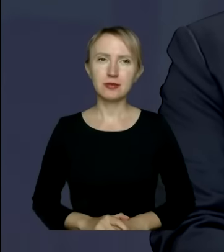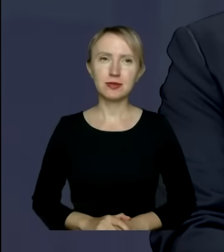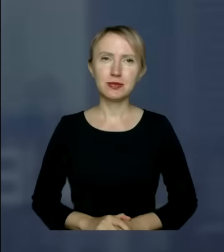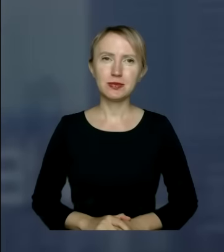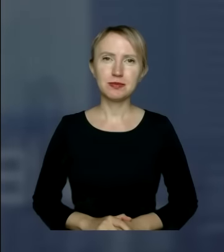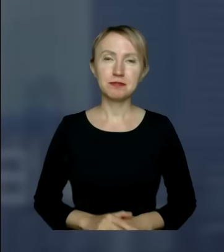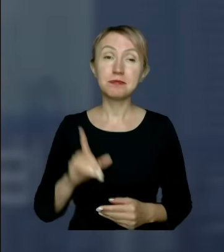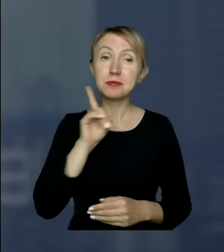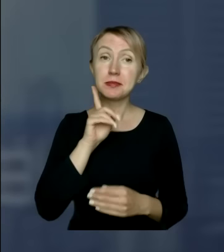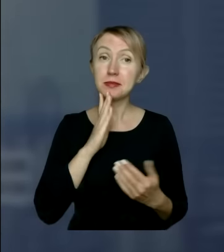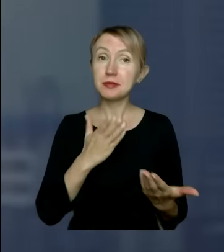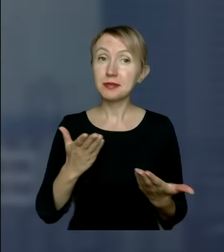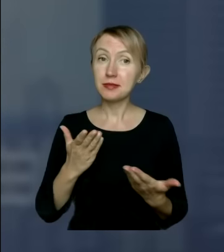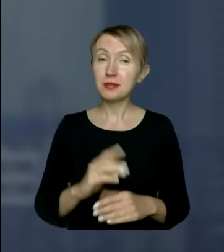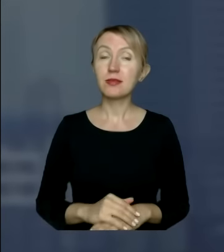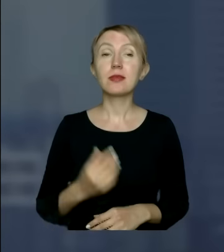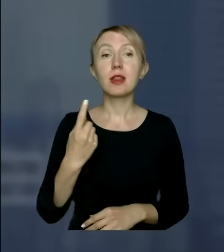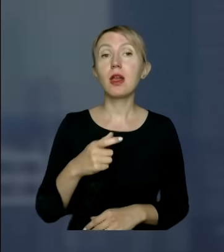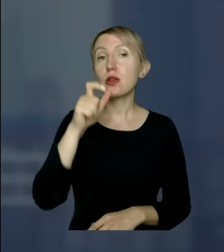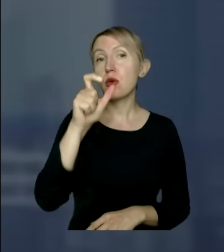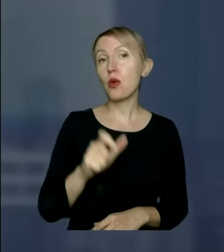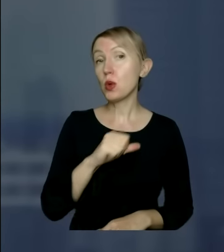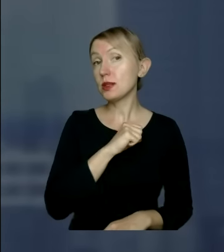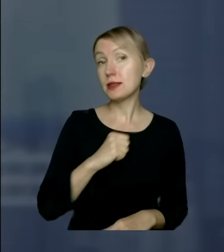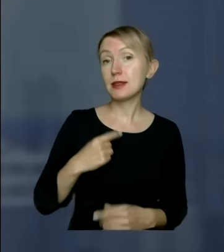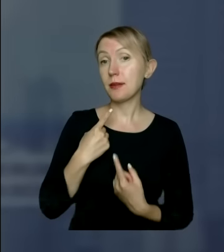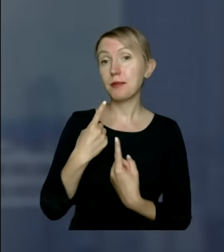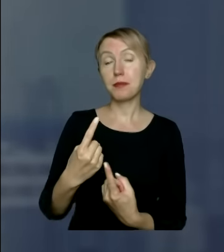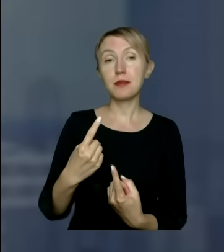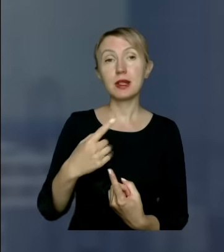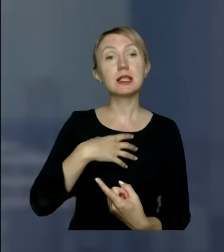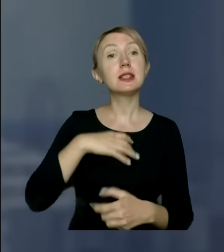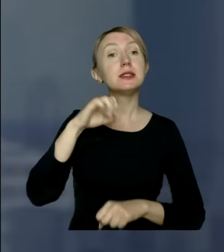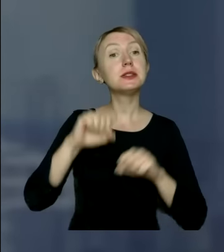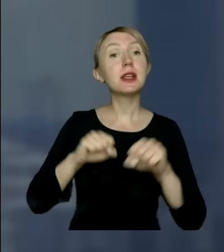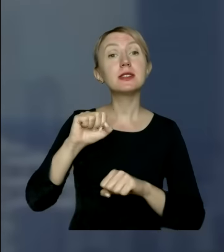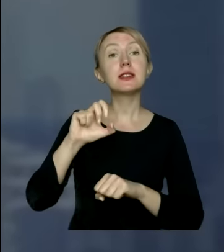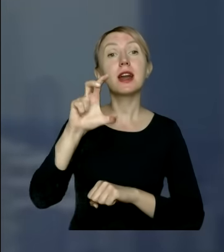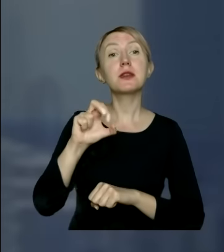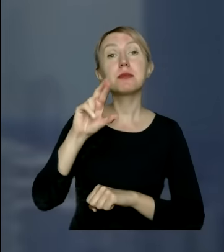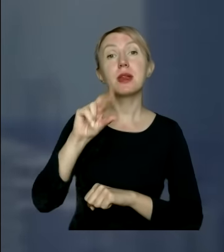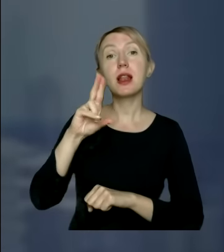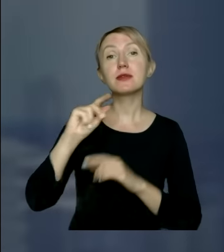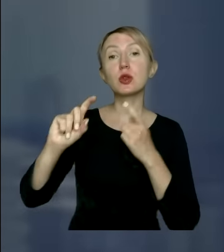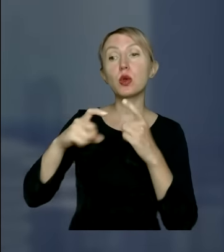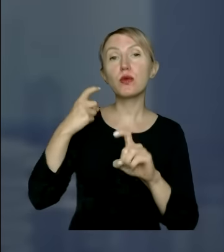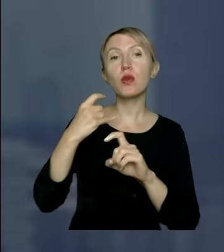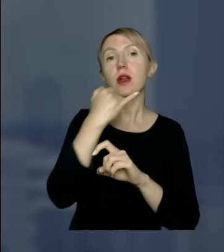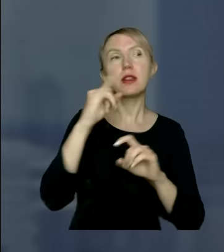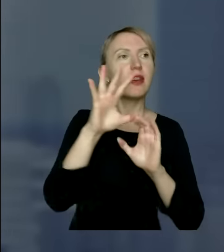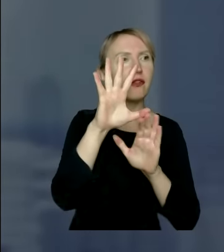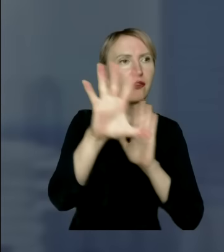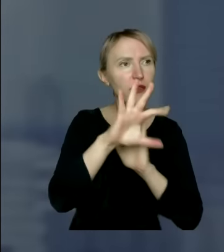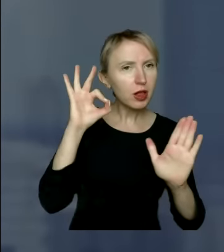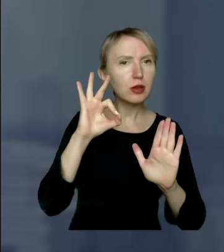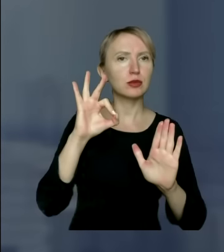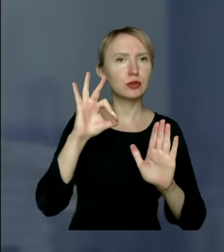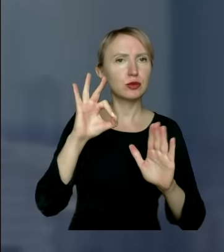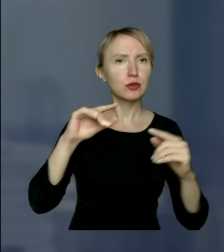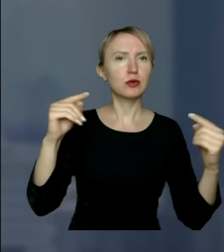Pano jednoosobowo i samodzielnie sędzia Chmielewski odwołuje sędziego innego wylosowanego do składu w sprawie